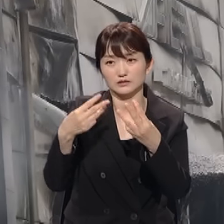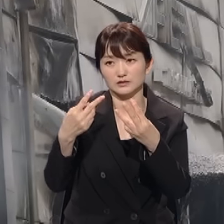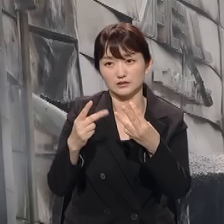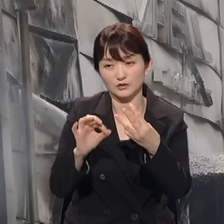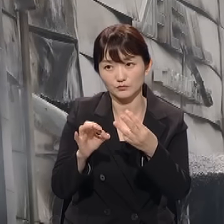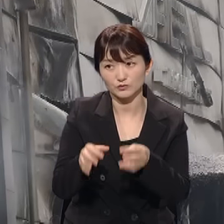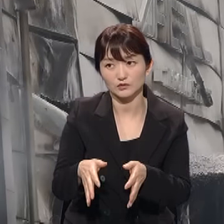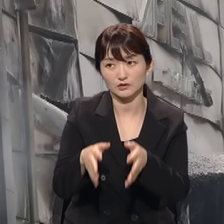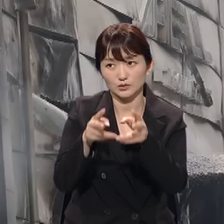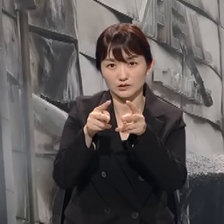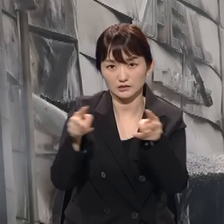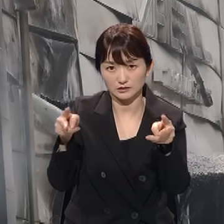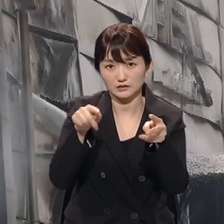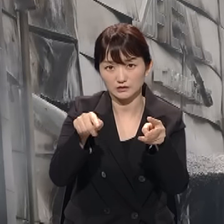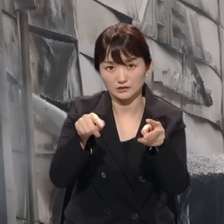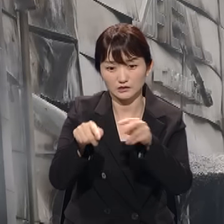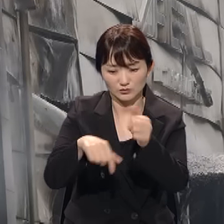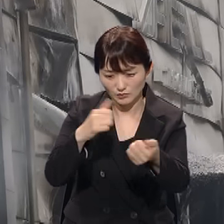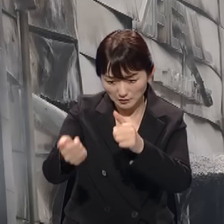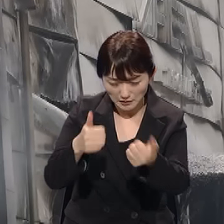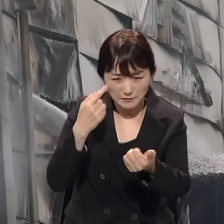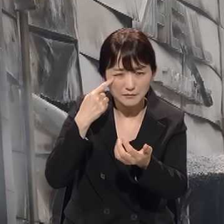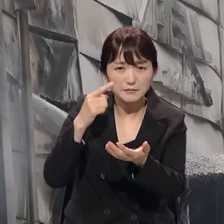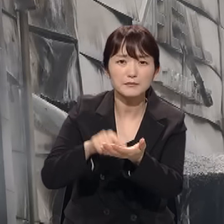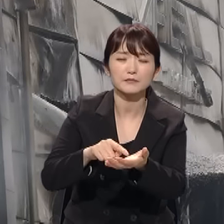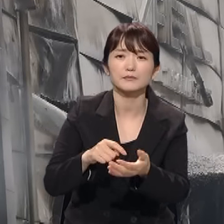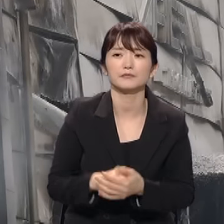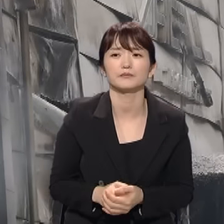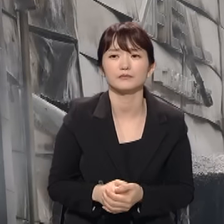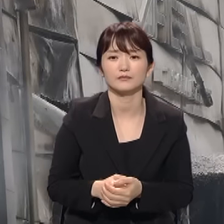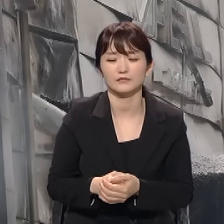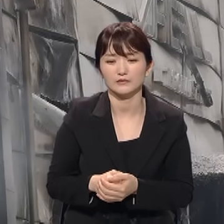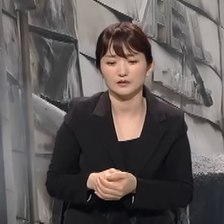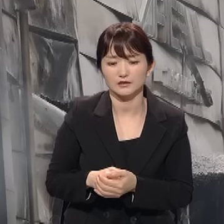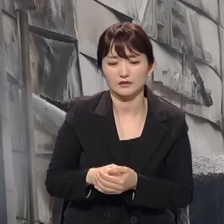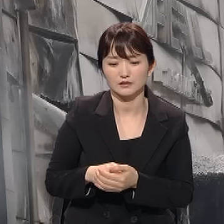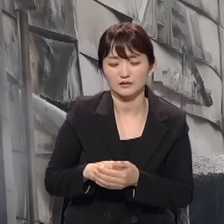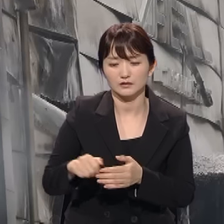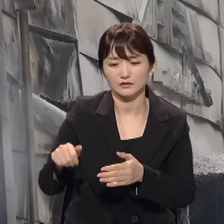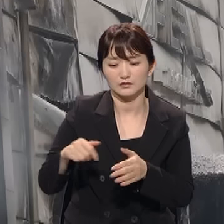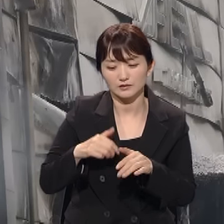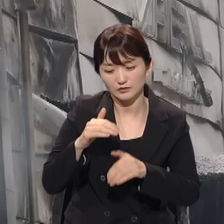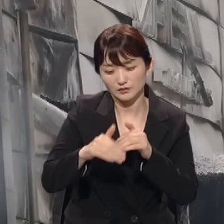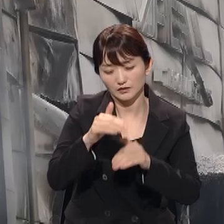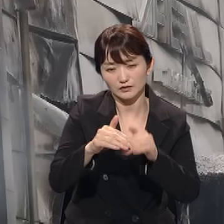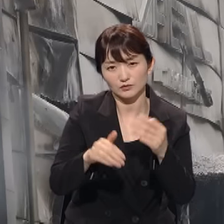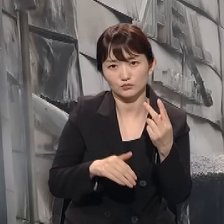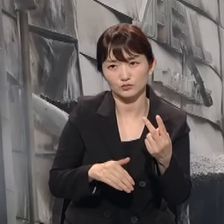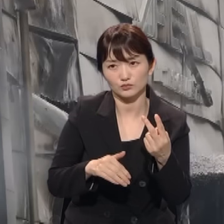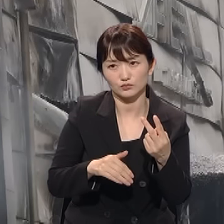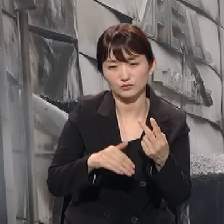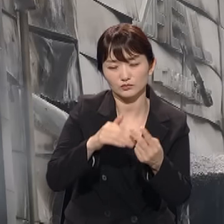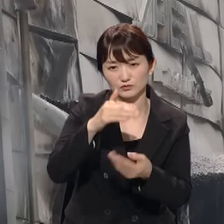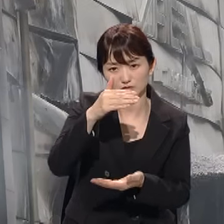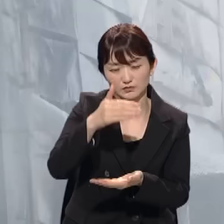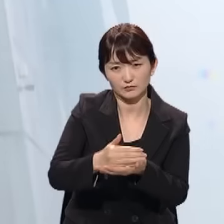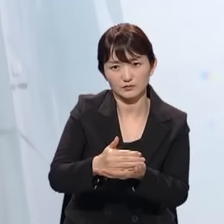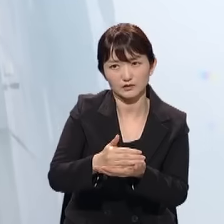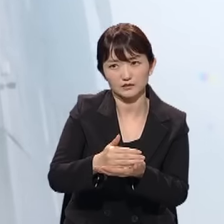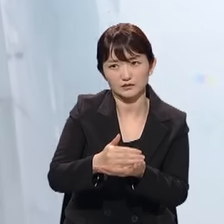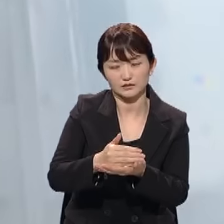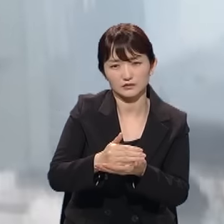2층에 지금 주로 시신이 발견됐는데요. 2층 출입 계단이 두 개가 있었는데 또 폐쇄가 안 됐는데 아마 탈출을